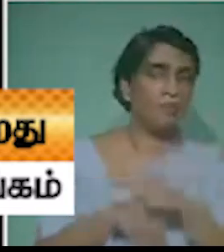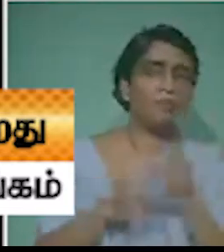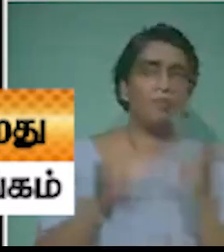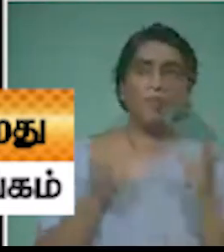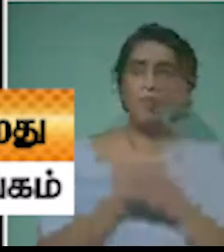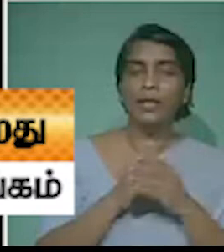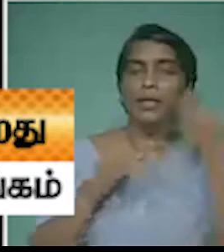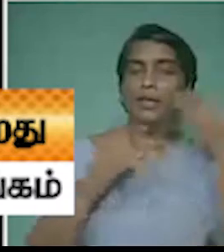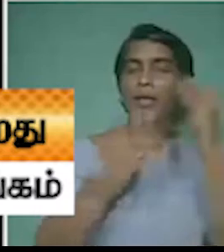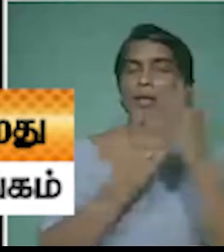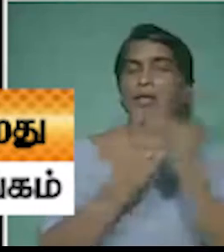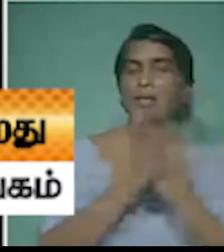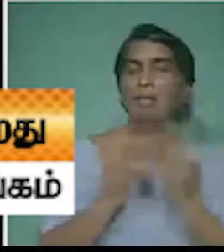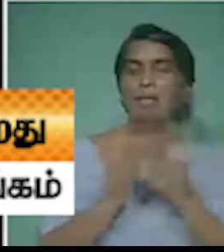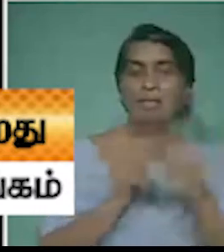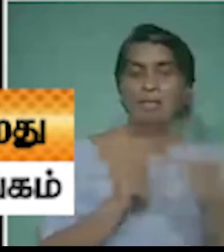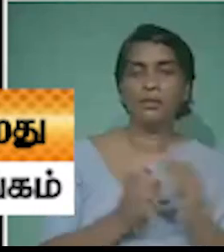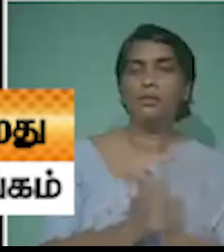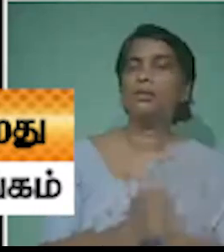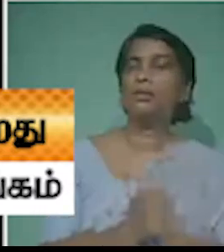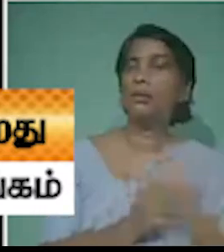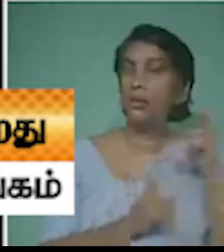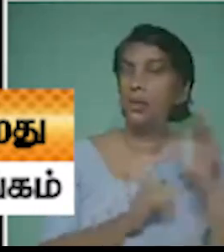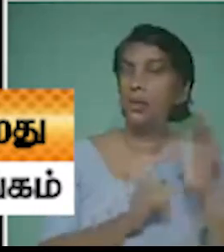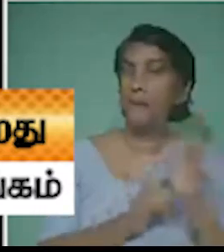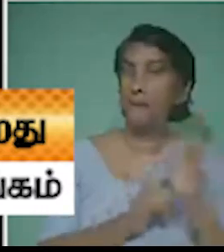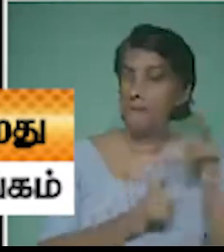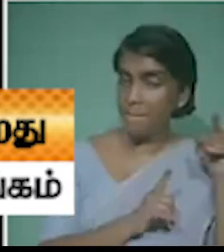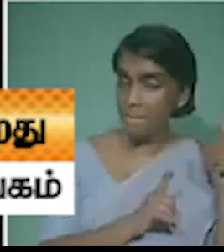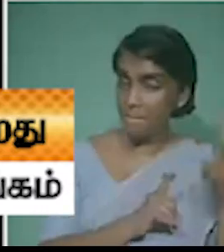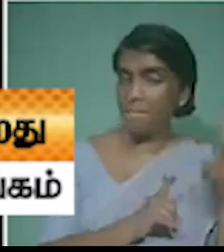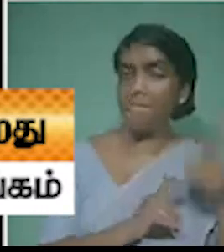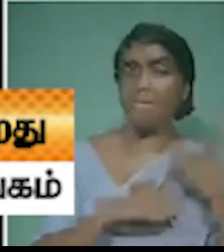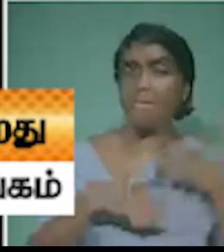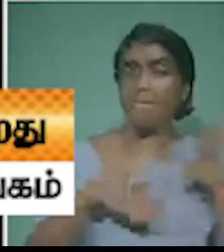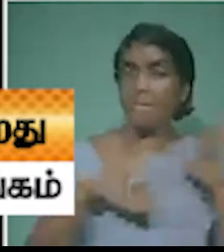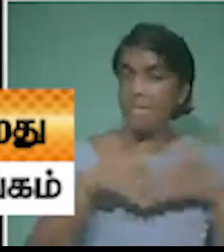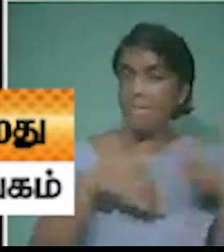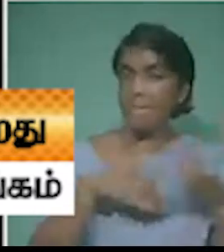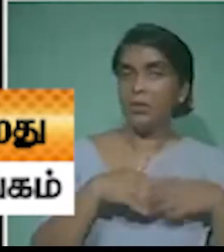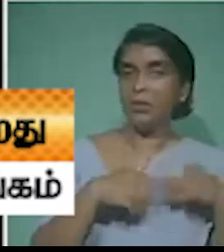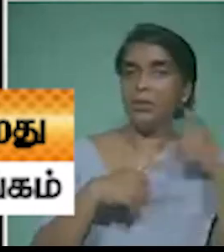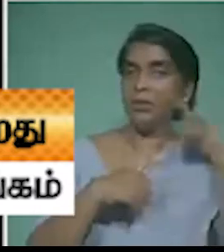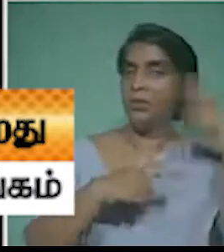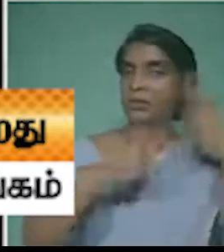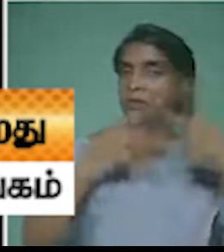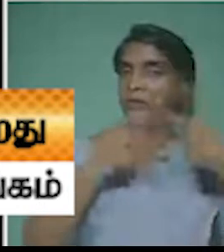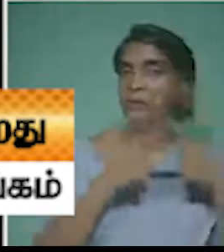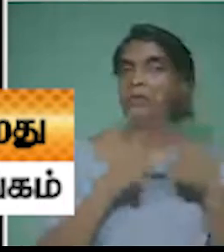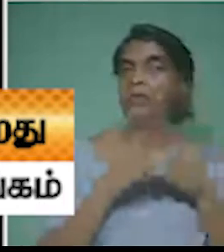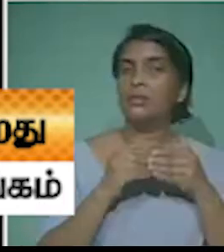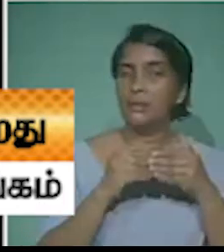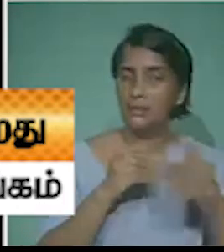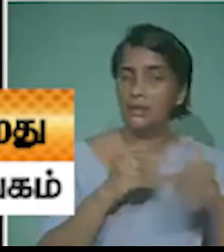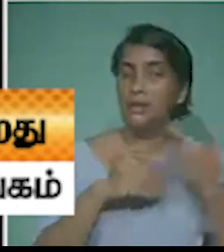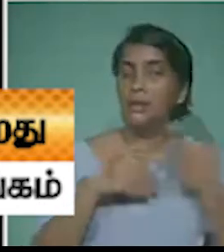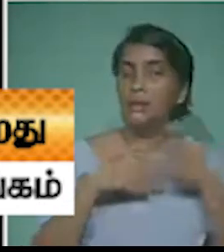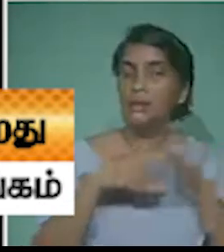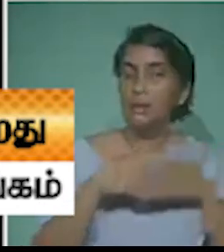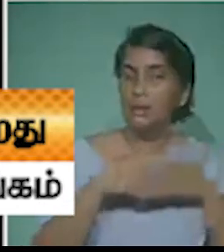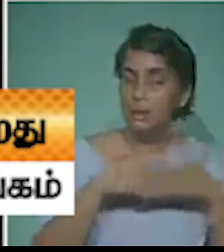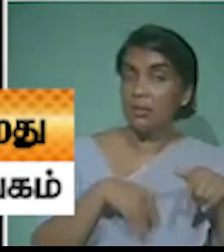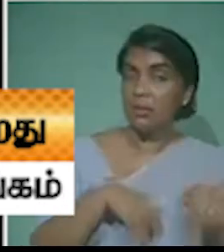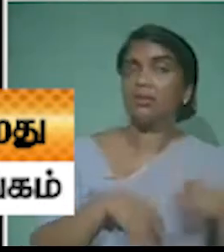is an experienced politician and someone who can in fact contribute at நாட்டில் இறுதியாக இடம்பெற்ற